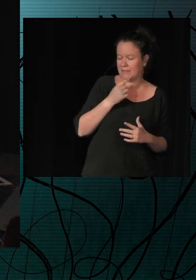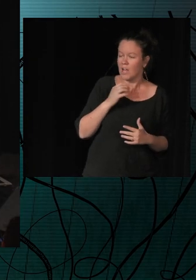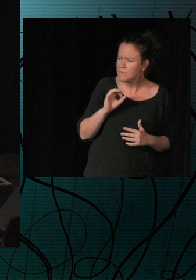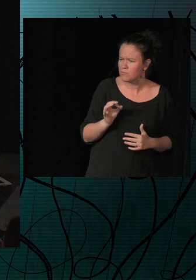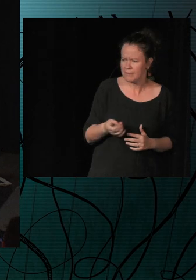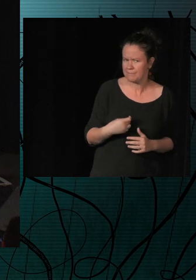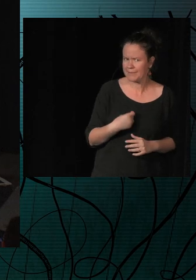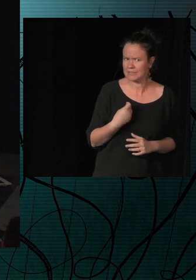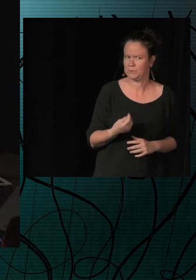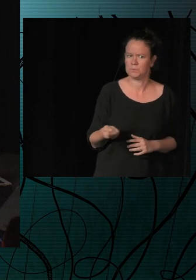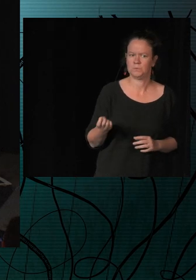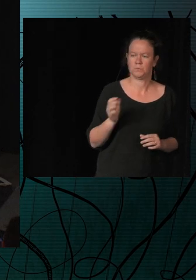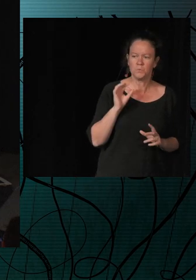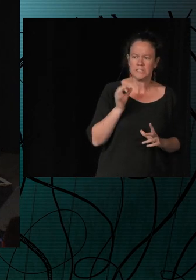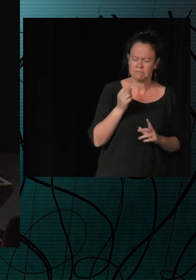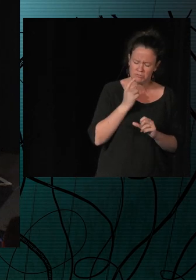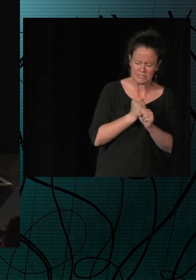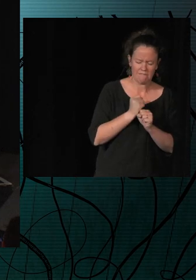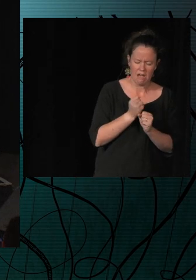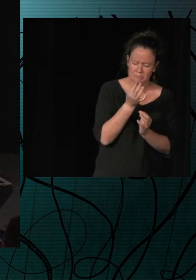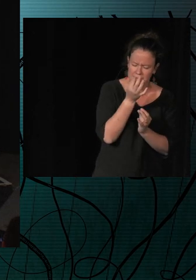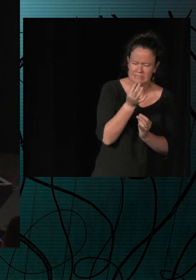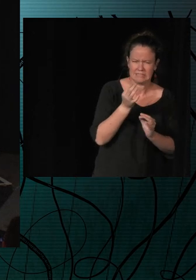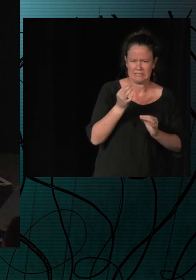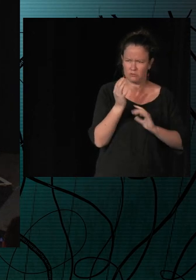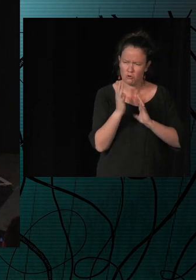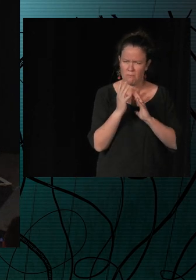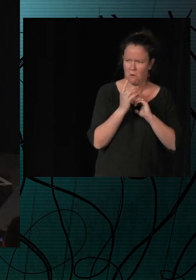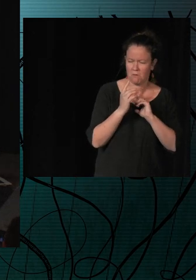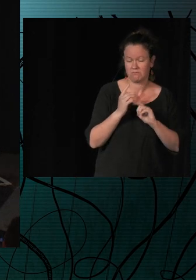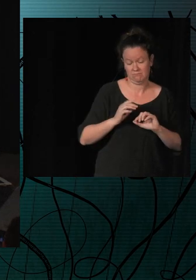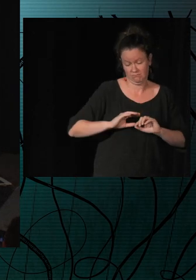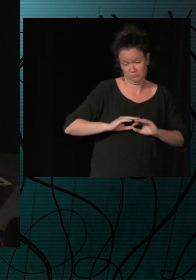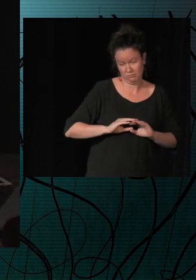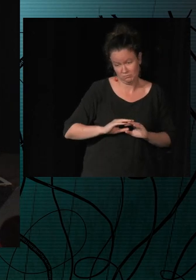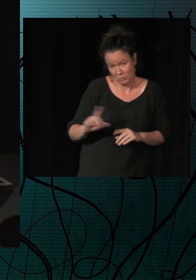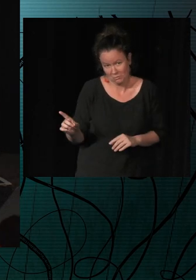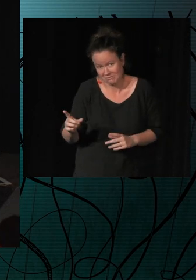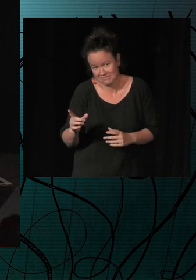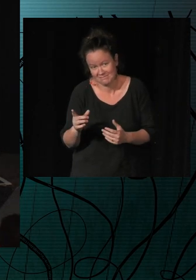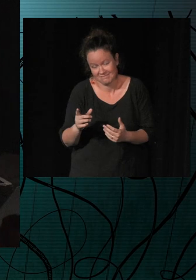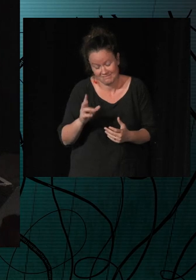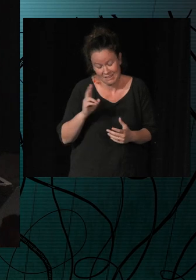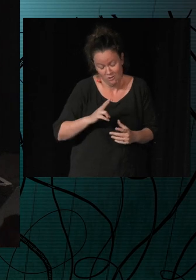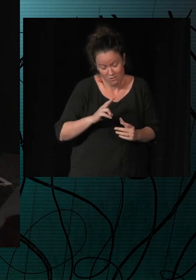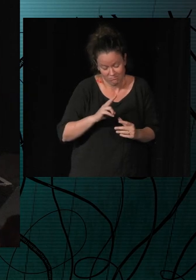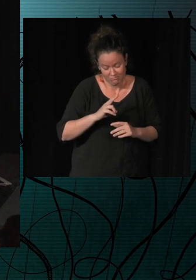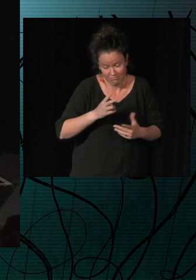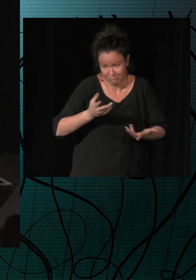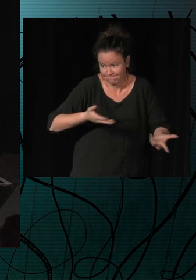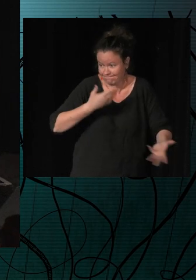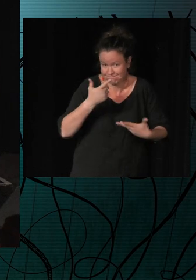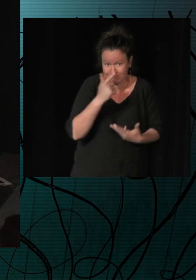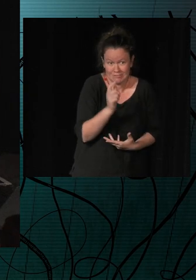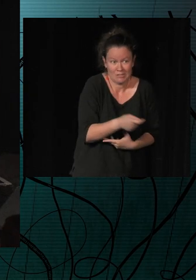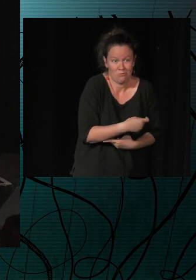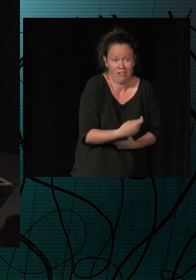amont pas du tout tout est très très spontané c'estàd que c'est de la découverte complète c'estàdire que moi je sais pas où va me mener le